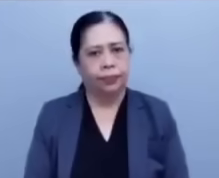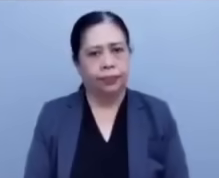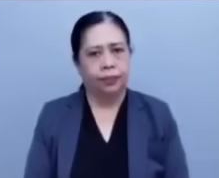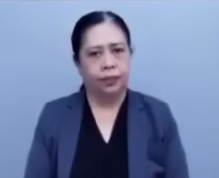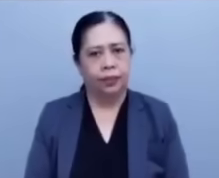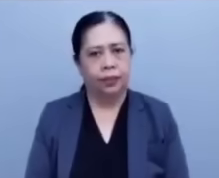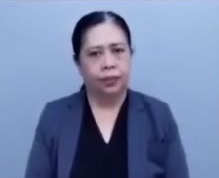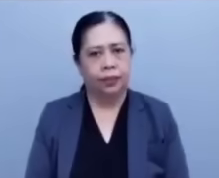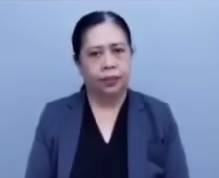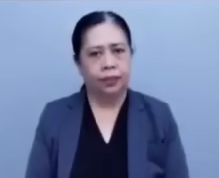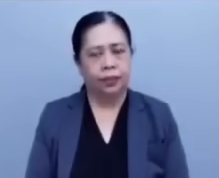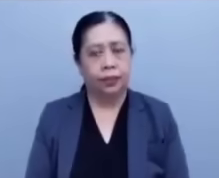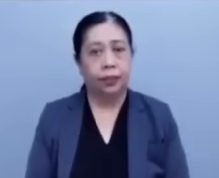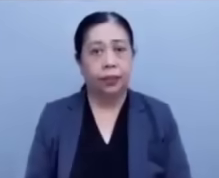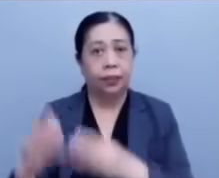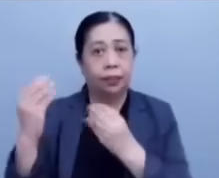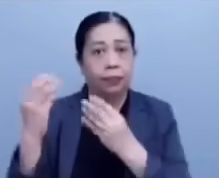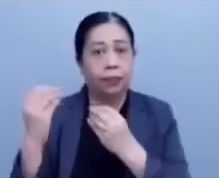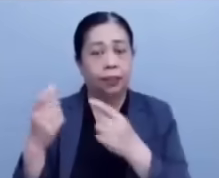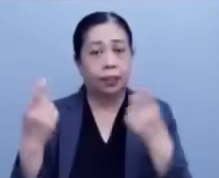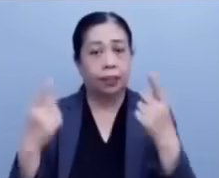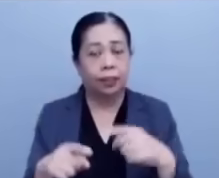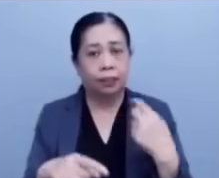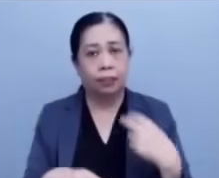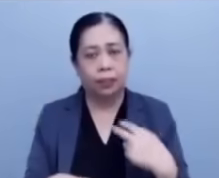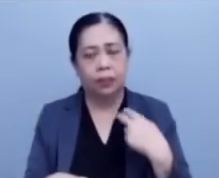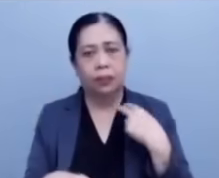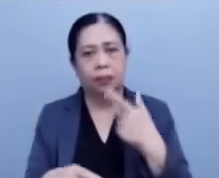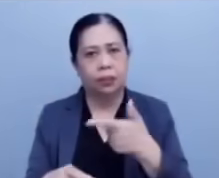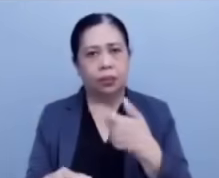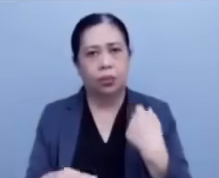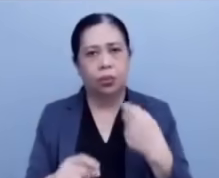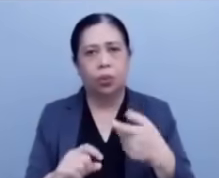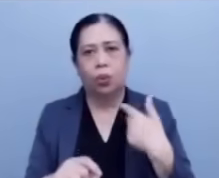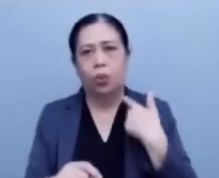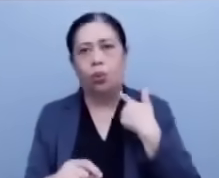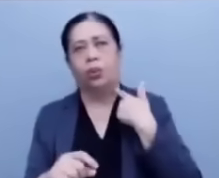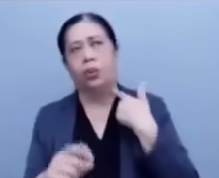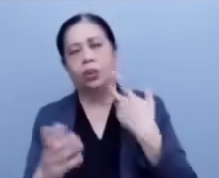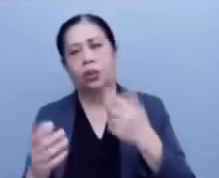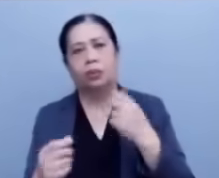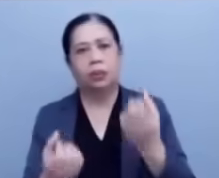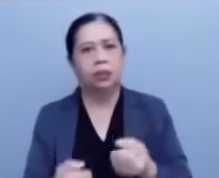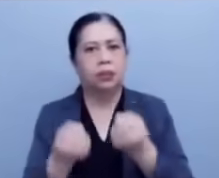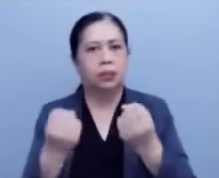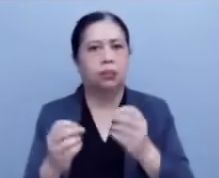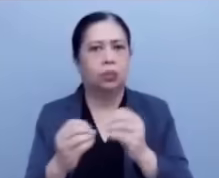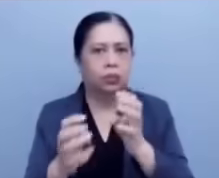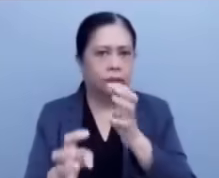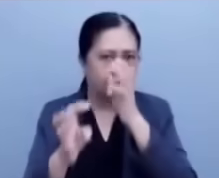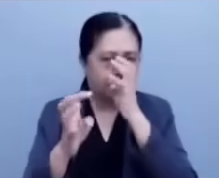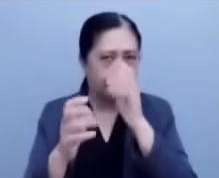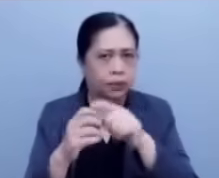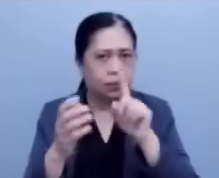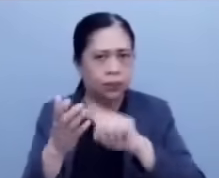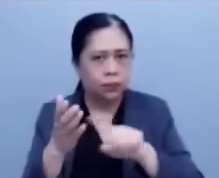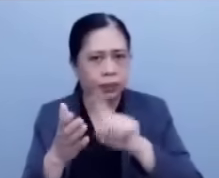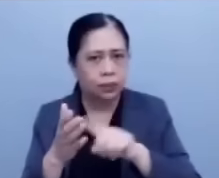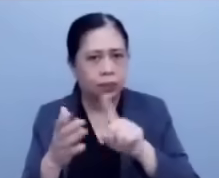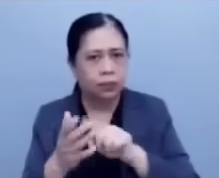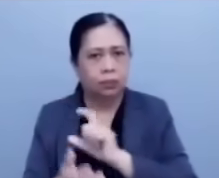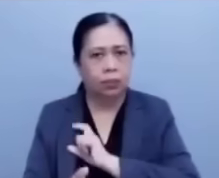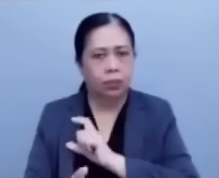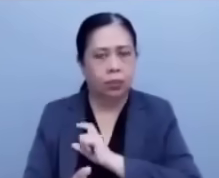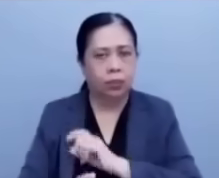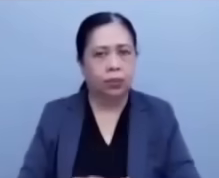At update po tayo sa nangyaring pang-hold up sa isang kainan nga sa Cavite at sa panukala ng mga senador na higpitan ang screening process sa mga pulis. Sa gitna